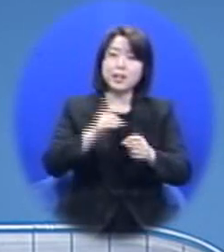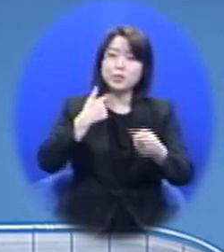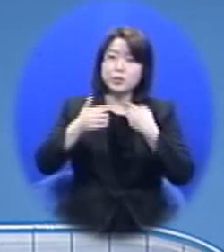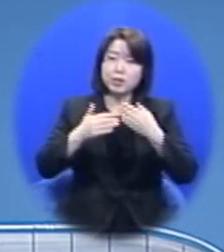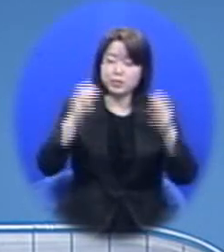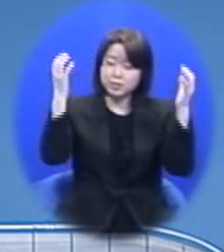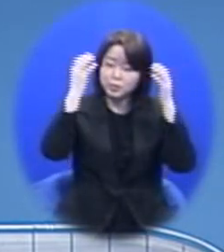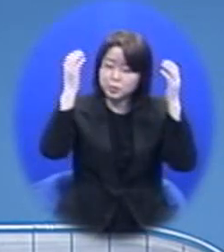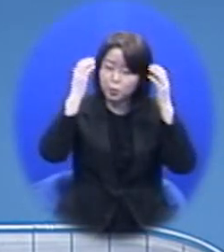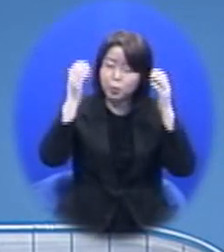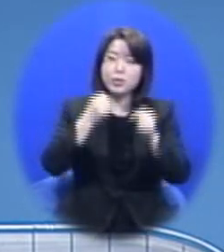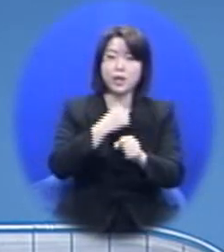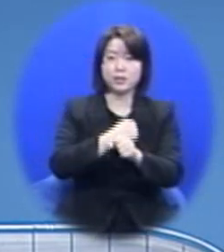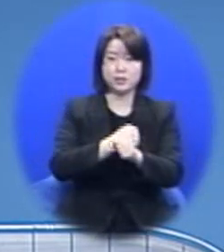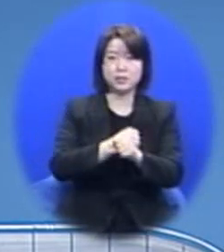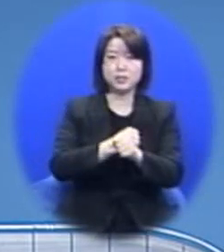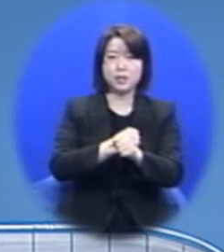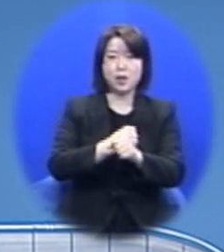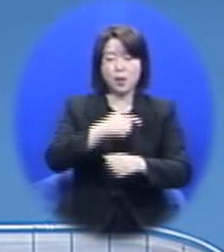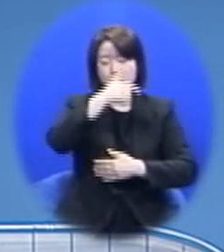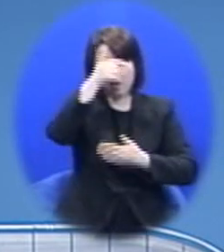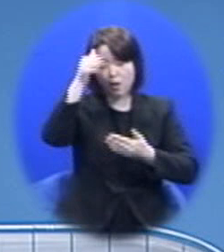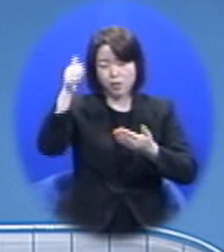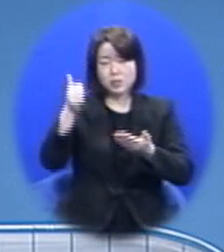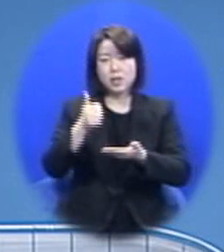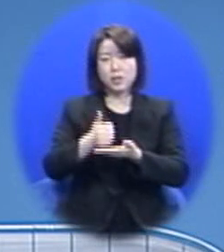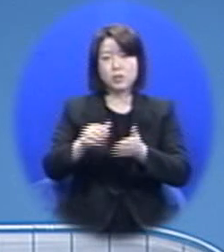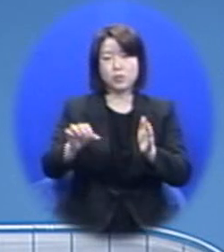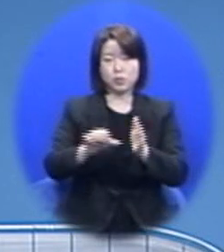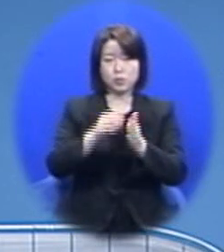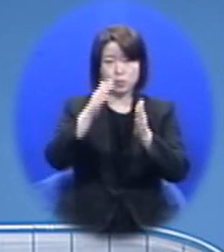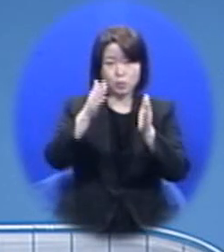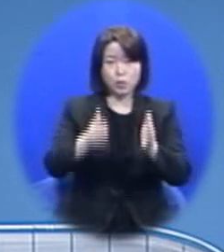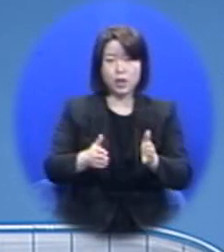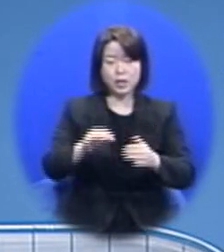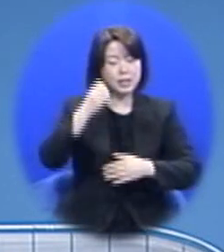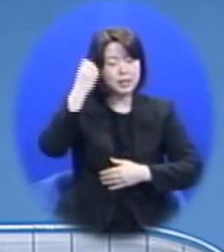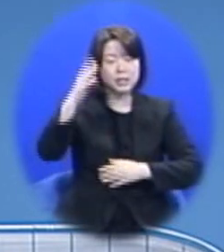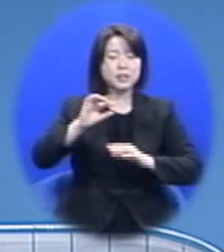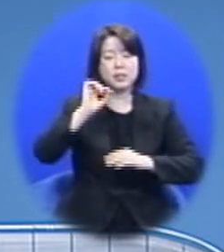고난은 평생 잊을 수가 없어요.